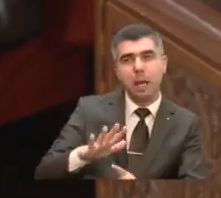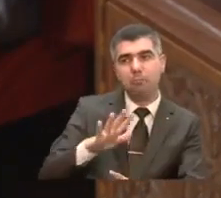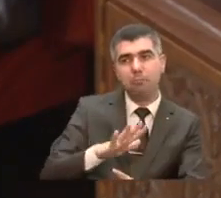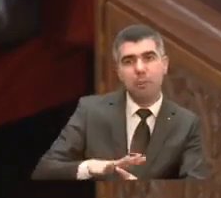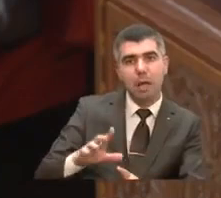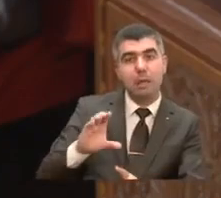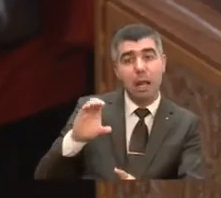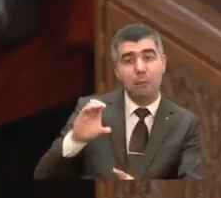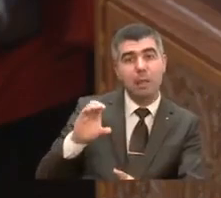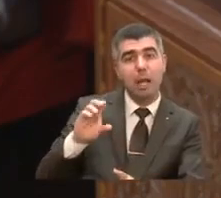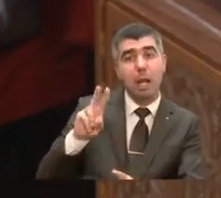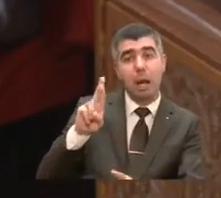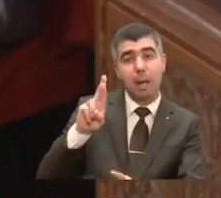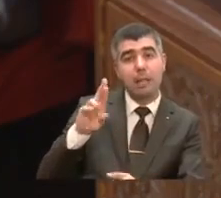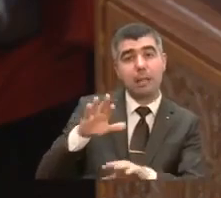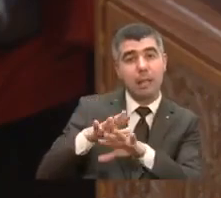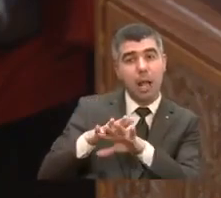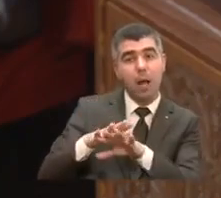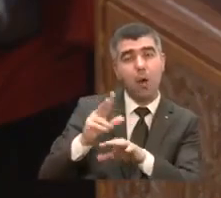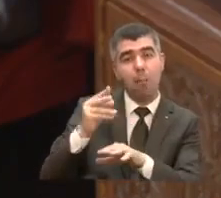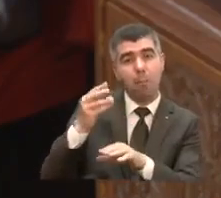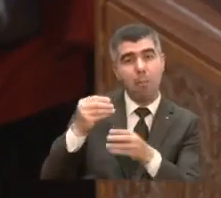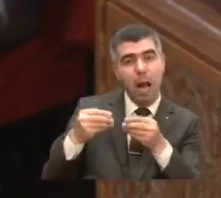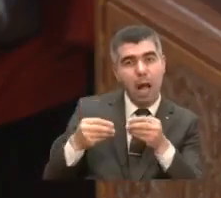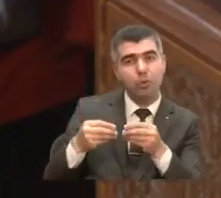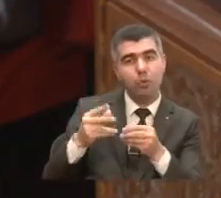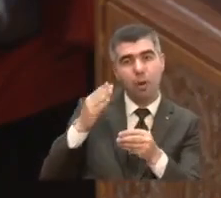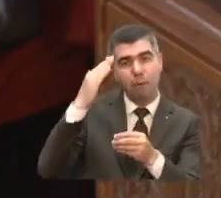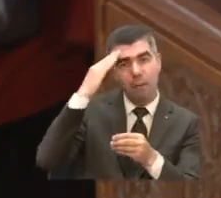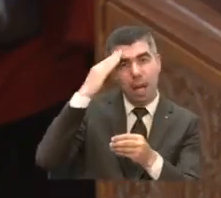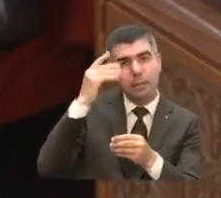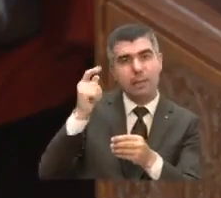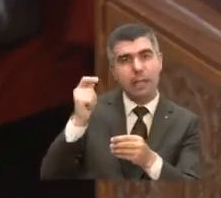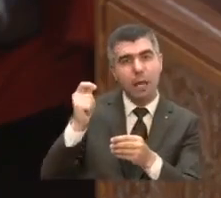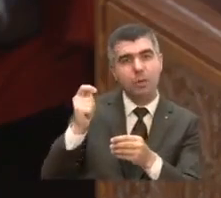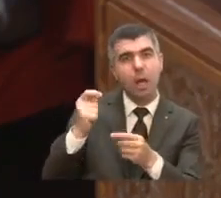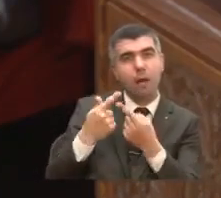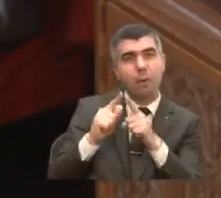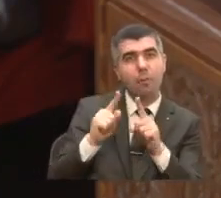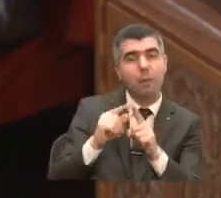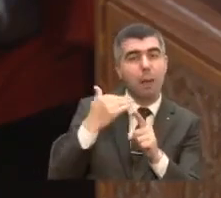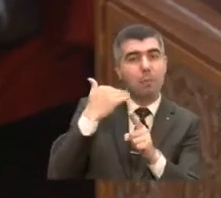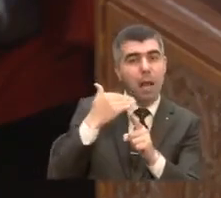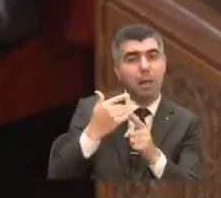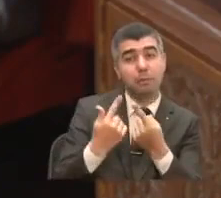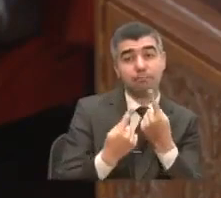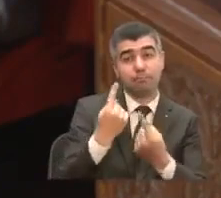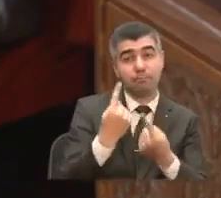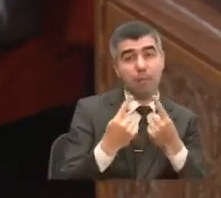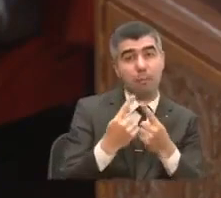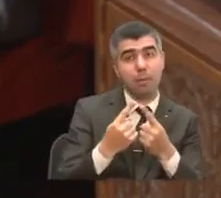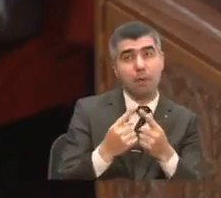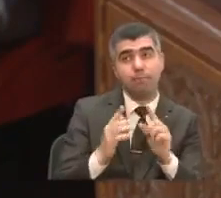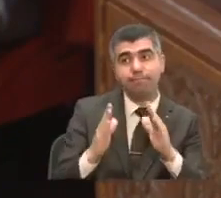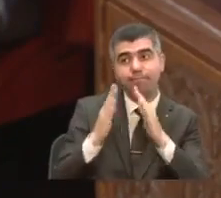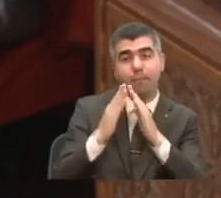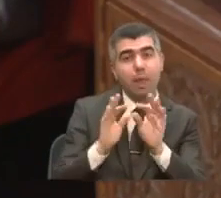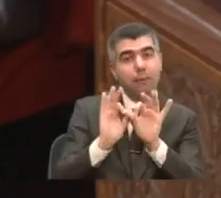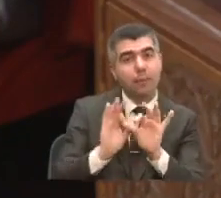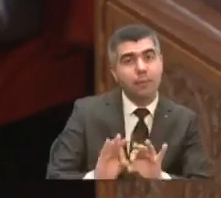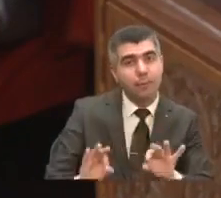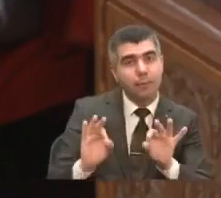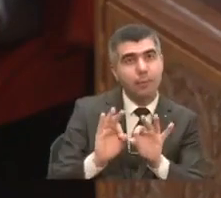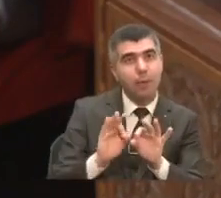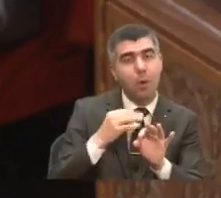الدار البيضاء رباط سلا والمراكش وطنجة وفاس ومراكش الى اخره اللي ما فيهاش الوعاء العقاري عندنا بعض الاشكالات. درنا اخر